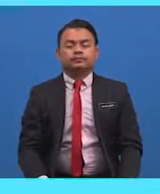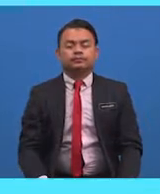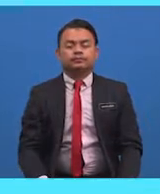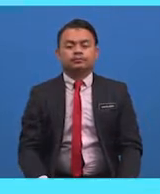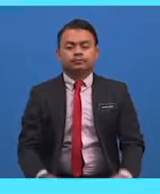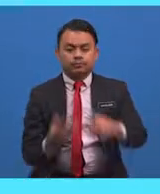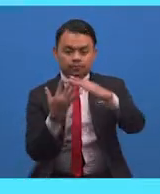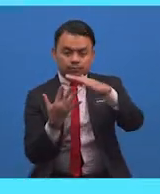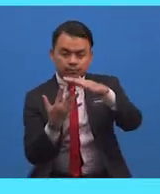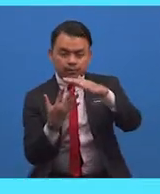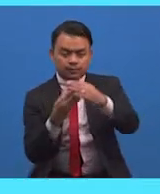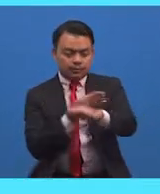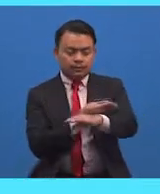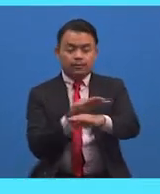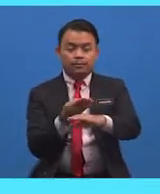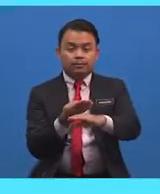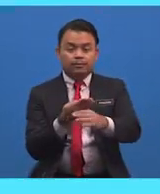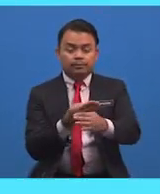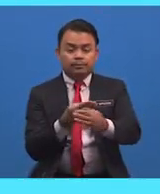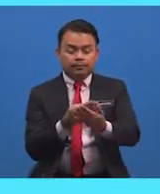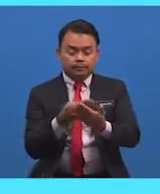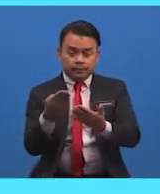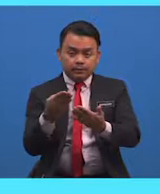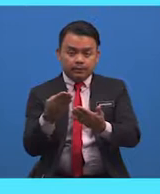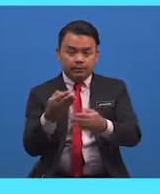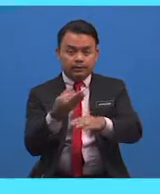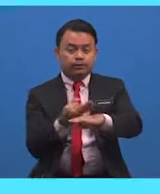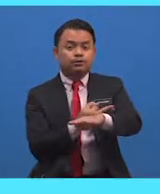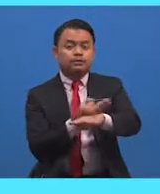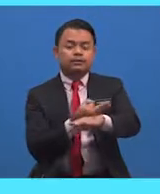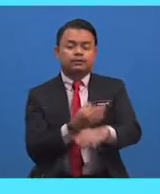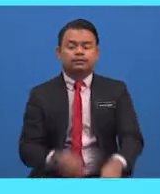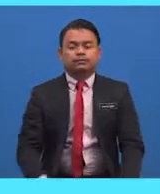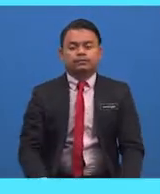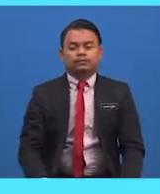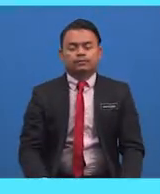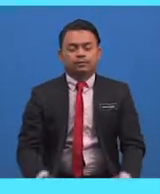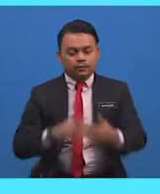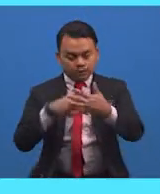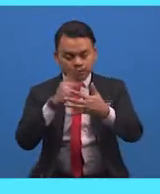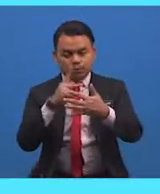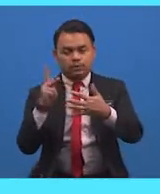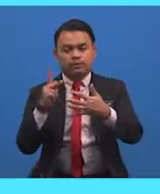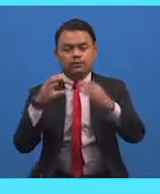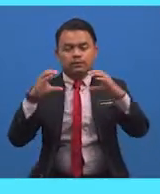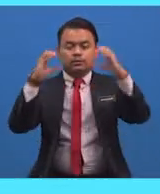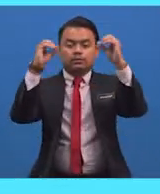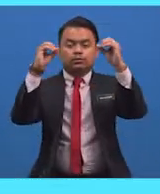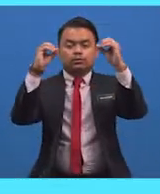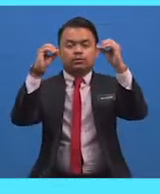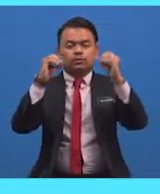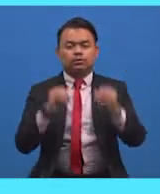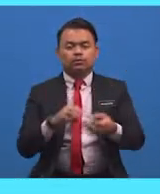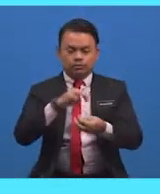dan kenderaan. Bahan api fosil yang banyak mengeluarkan karbon dioksida boleh memusnahkan